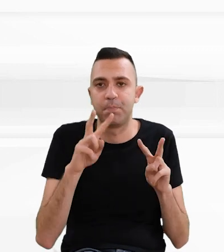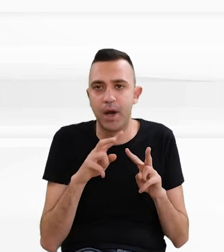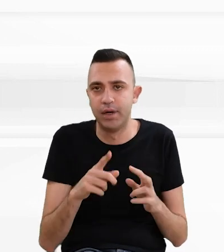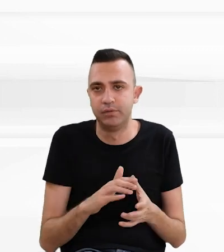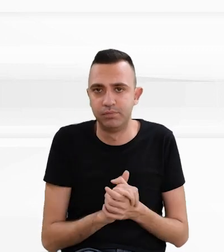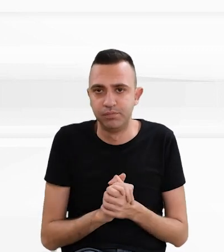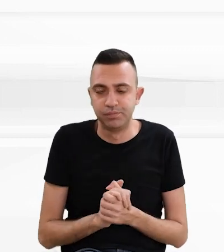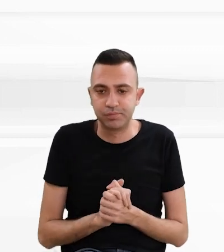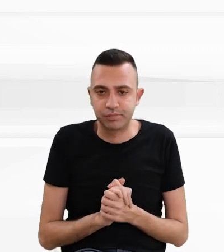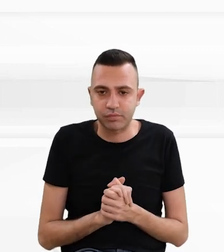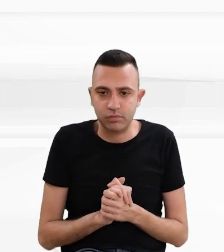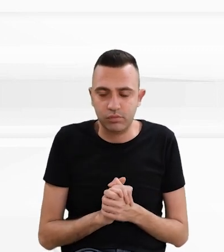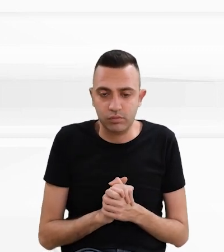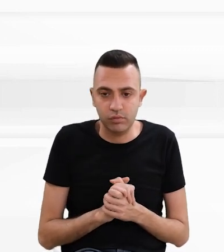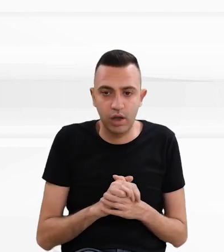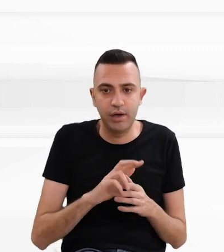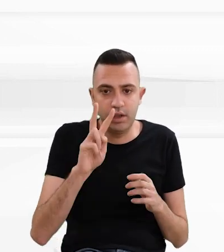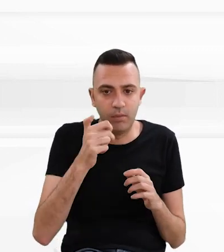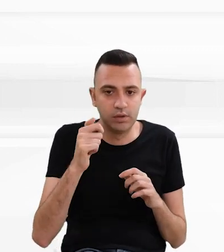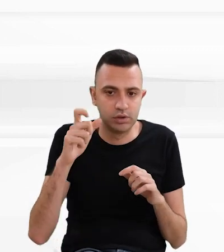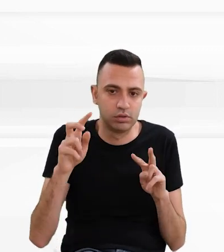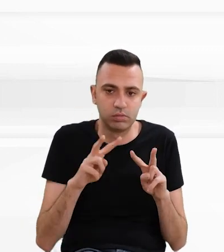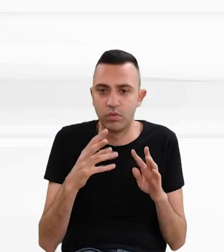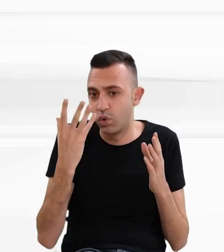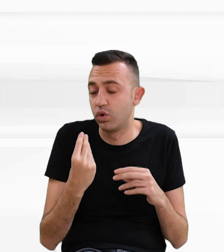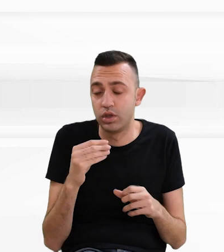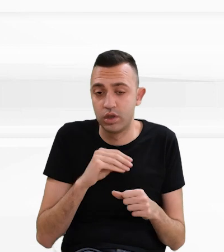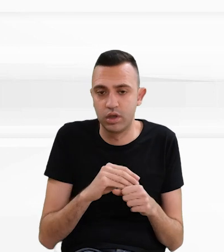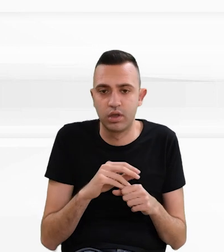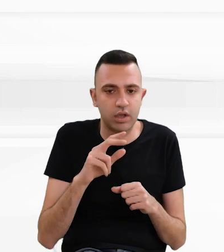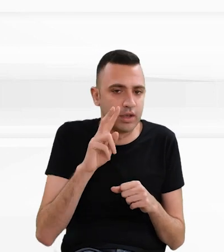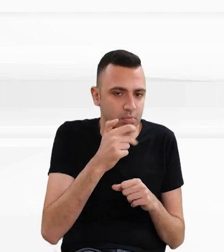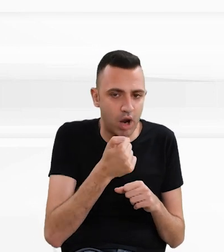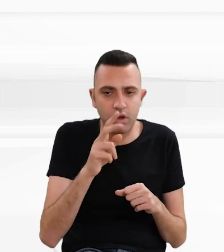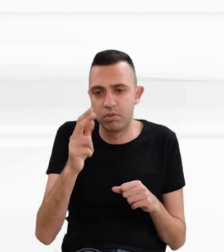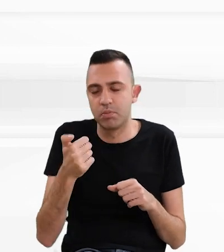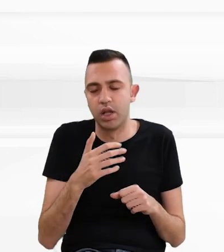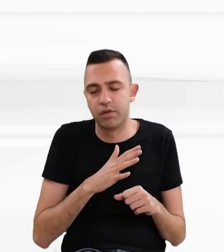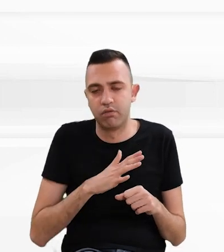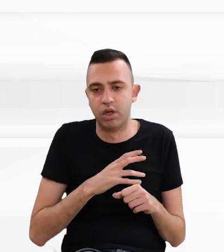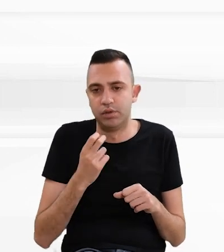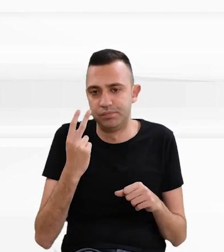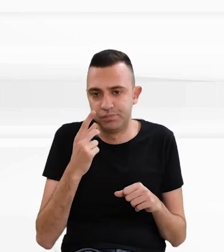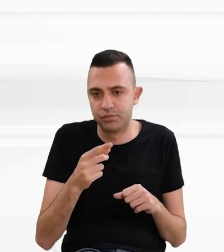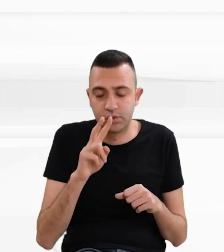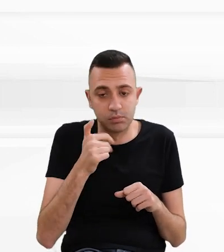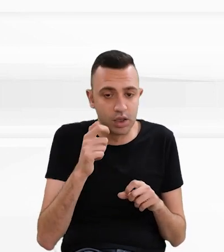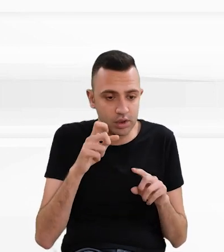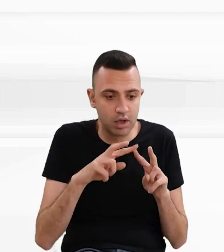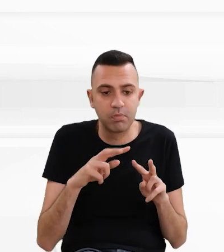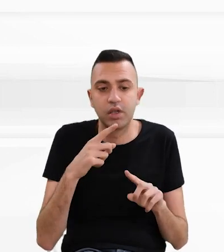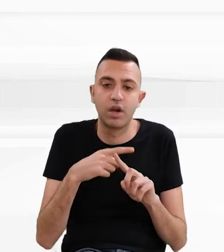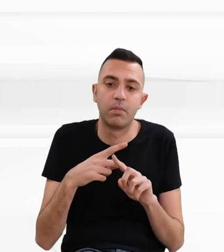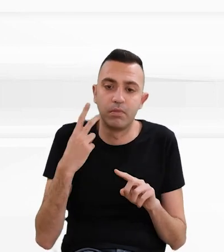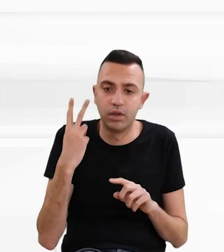santimetre imiş şimdi 26 santimetre olduğuna göre buradaki tane daha 26 santimetre miz Var 26 santimetre çarpı